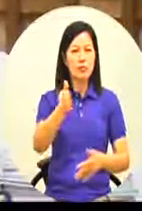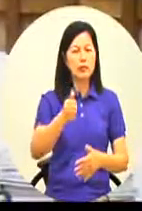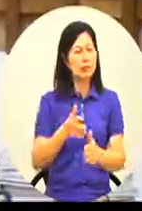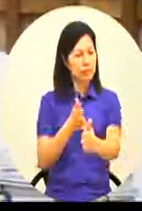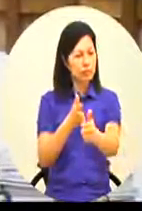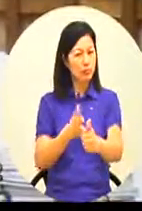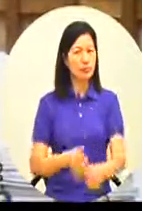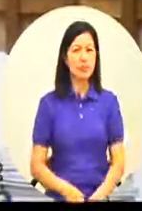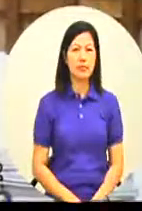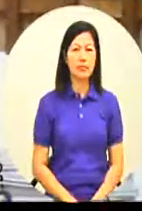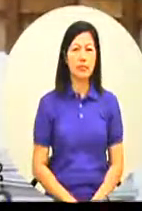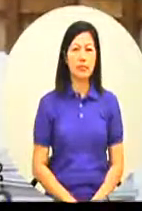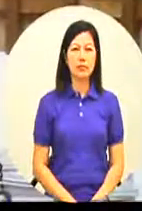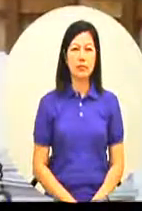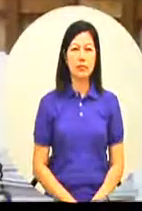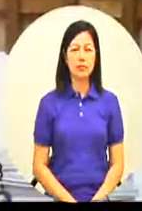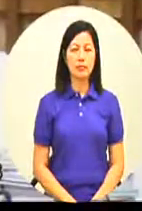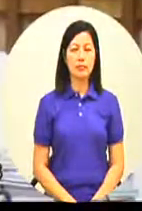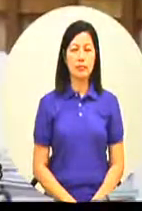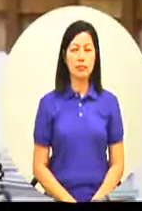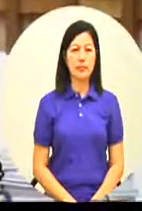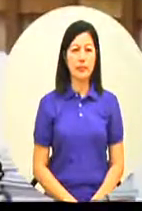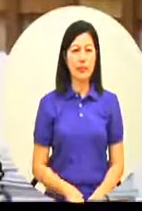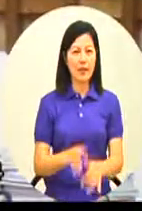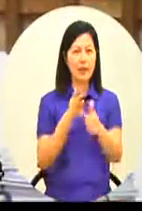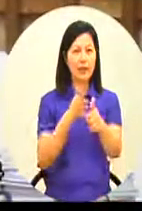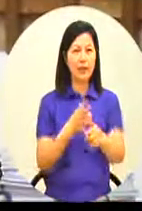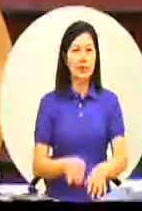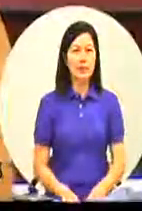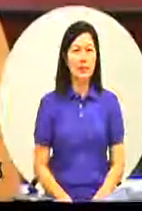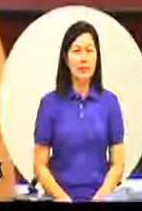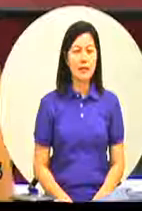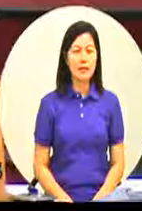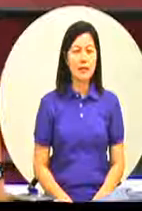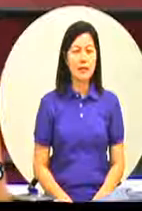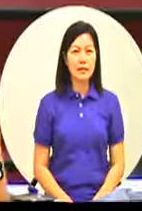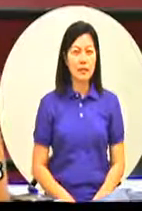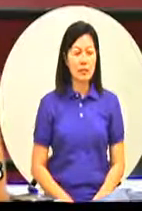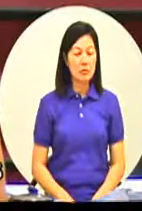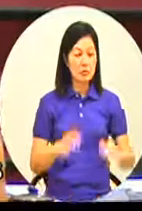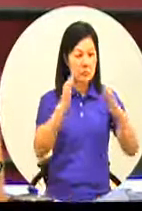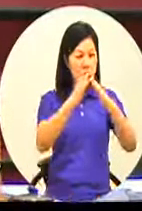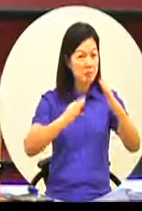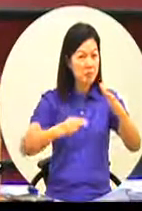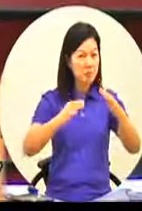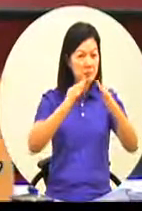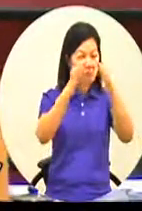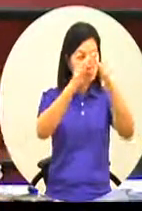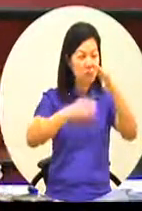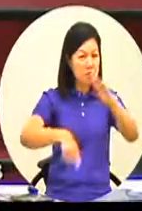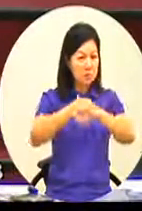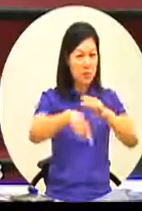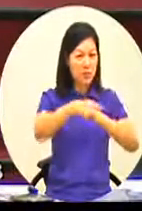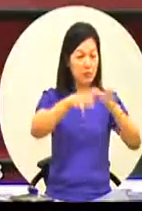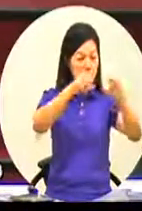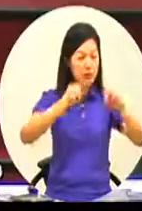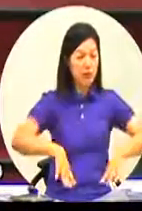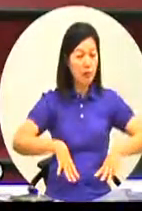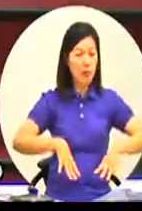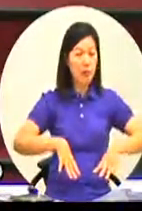公务局长，哦， 请教阮咱的干部局长，来，咱这个违章的哪里拆？那个违章的哪